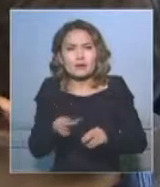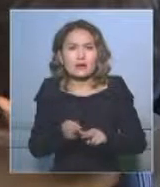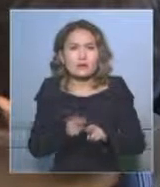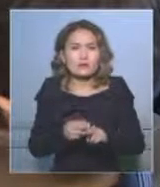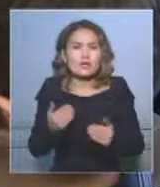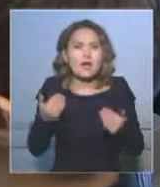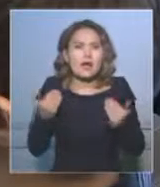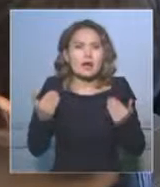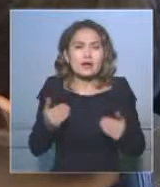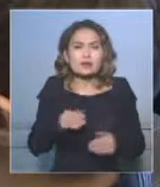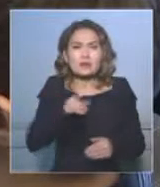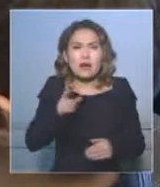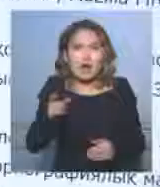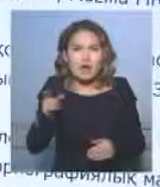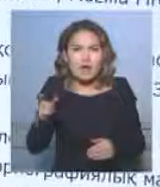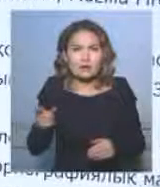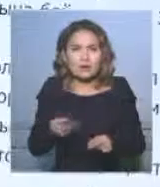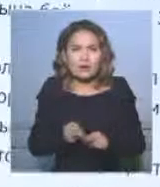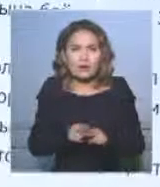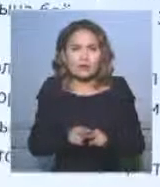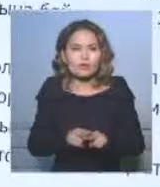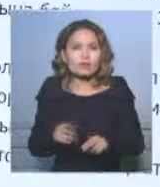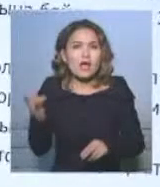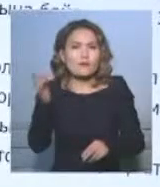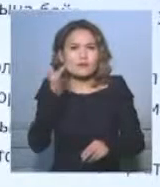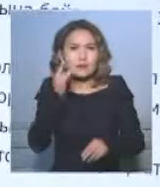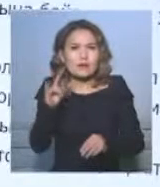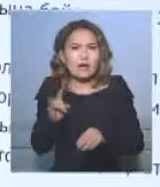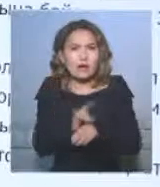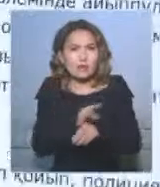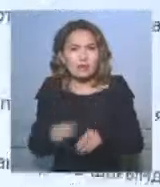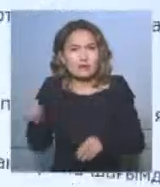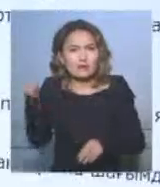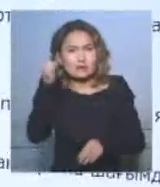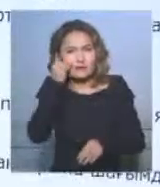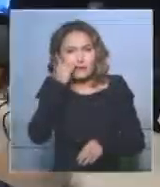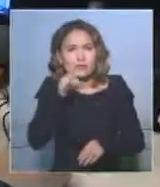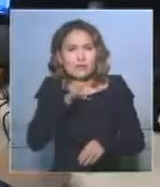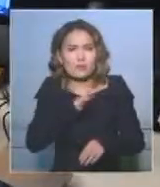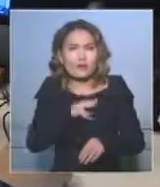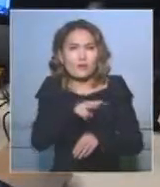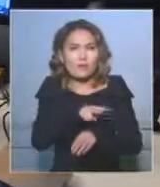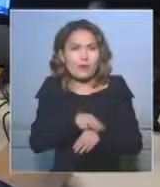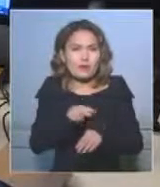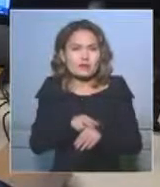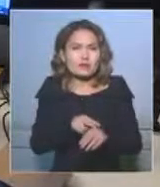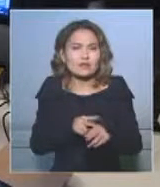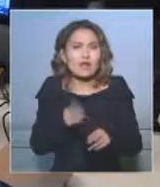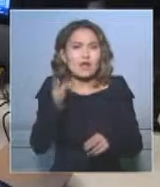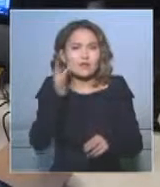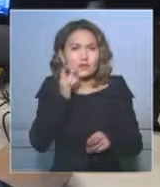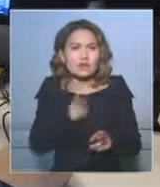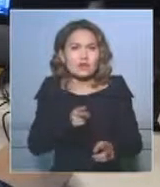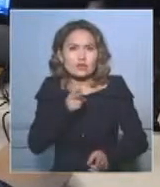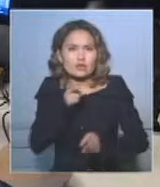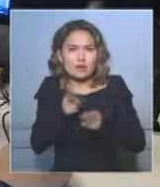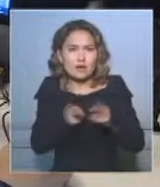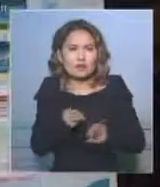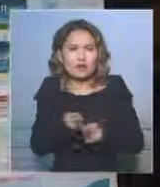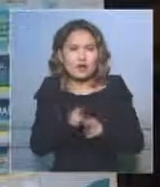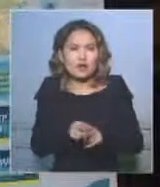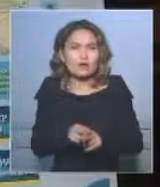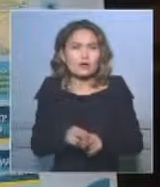сан соғып қалған азаматтар болса, оларға төлем жасаған түбіртекті алып полицияға шағымдануға кеңес беруде. Себебі